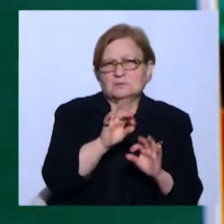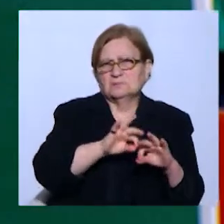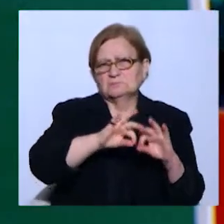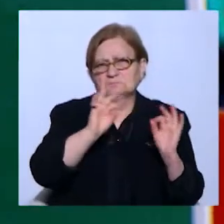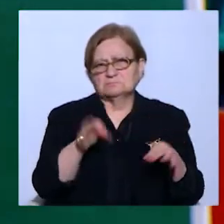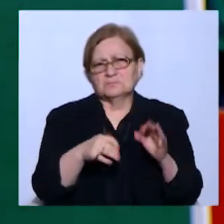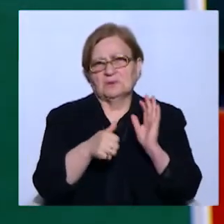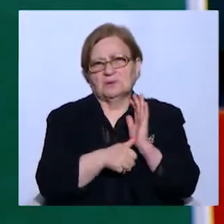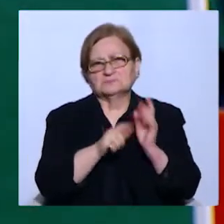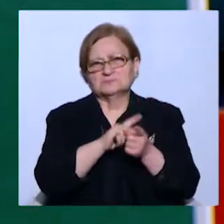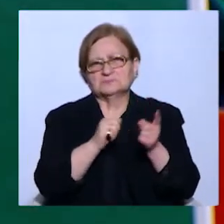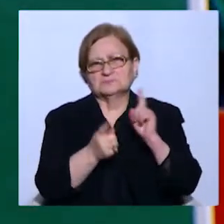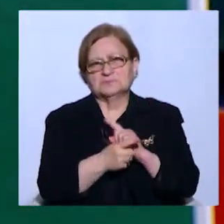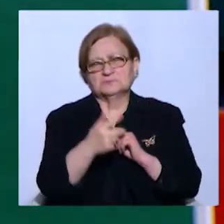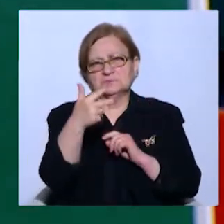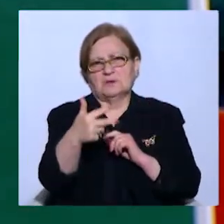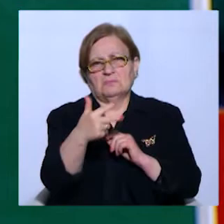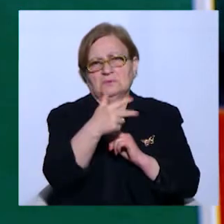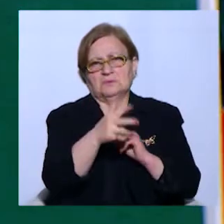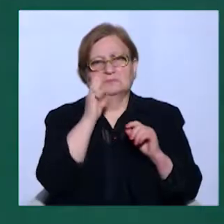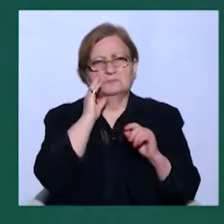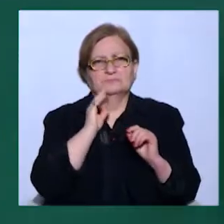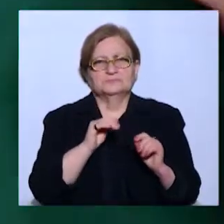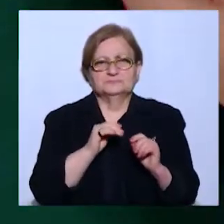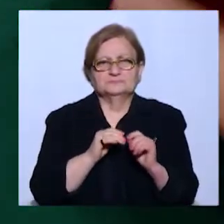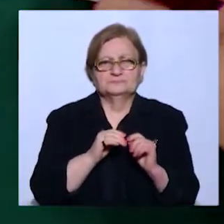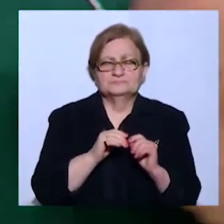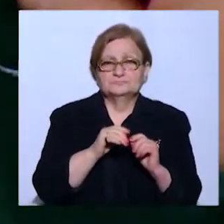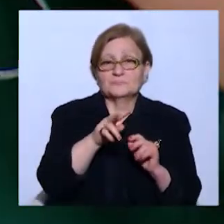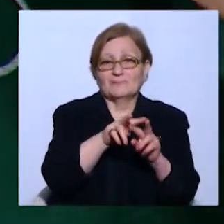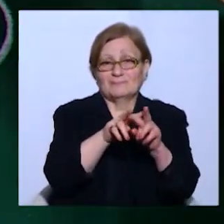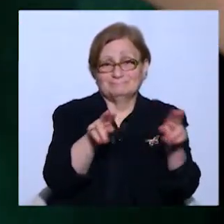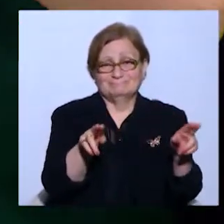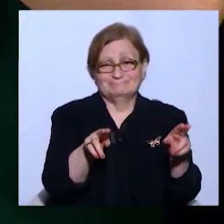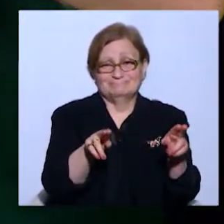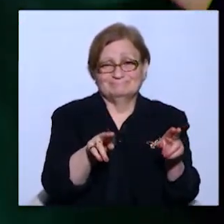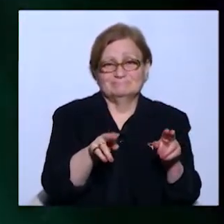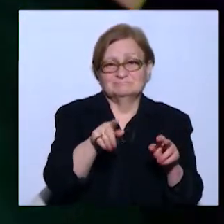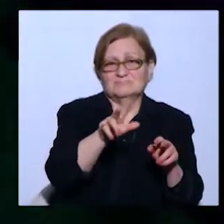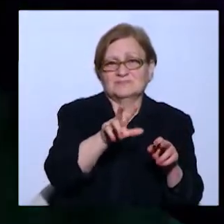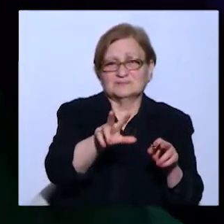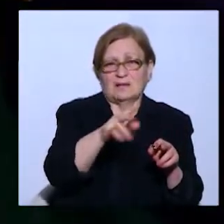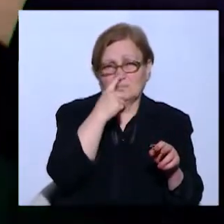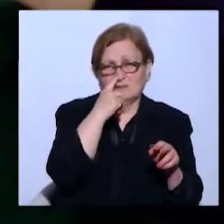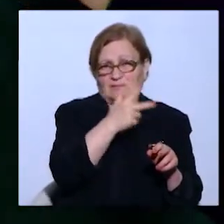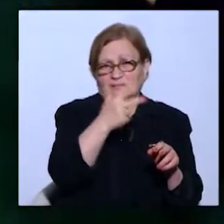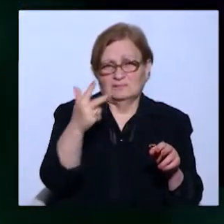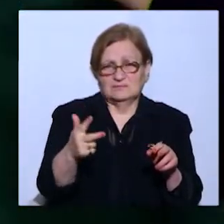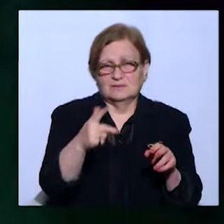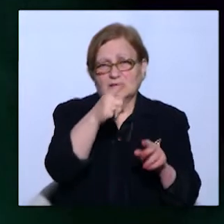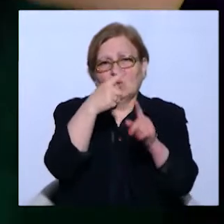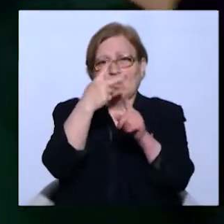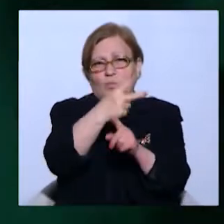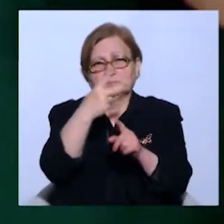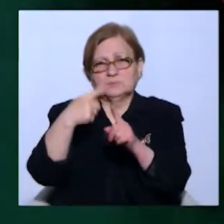6-ის მაგირად დამიჯდა აქ მნიშვნელში 3. ტოლ მნიშვნელი წილადები შეკრება კი ვიცი კარგად, ეს არის 3-ს, მთელი 2-ს დამატებული